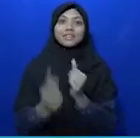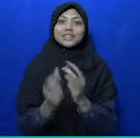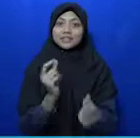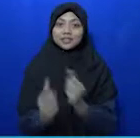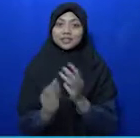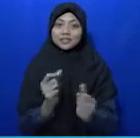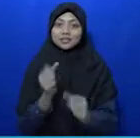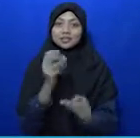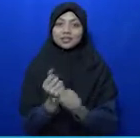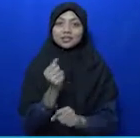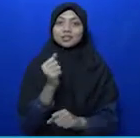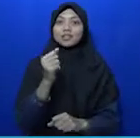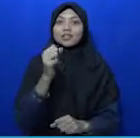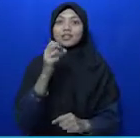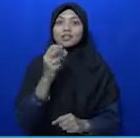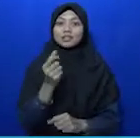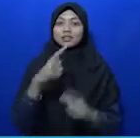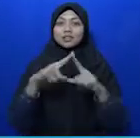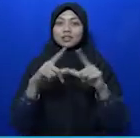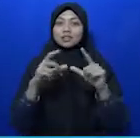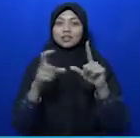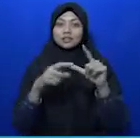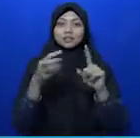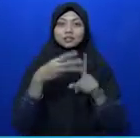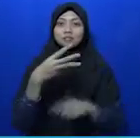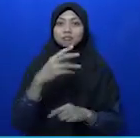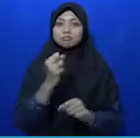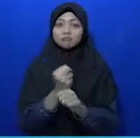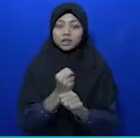tambang Grassberg itu sangat besar dan menurut teman-teman